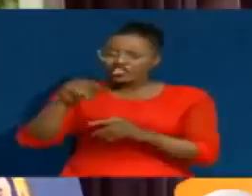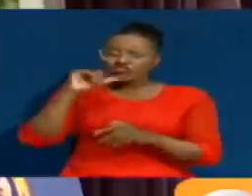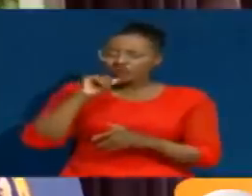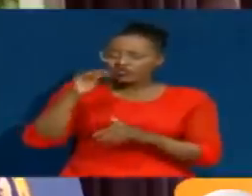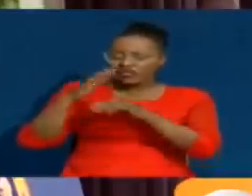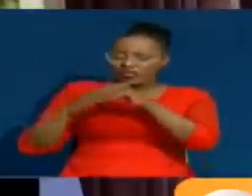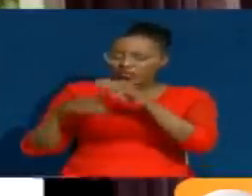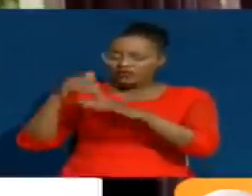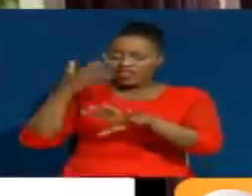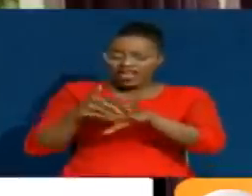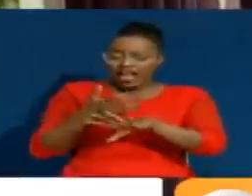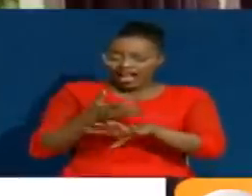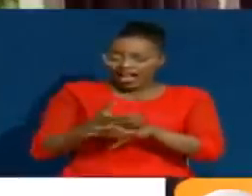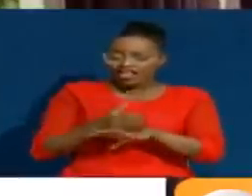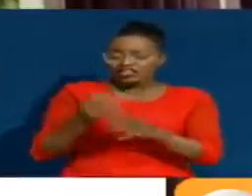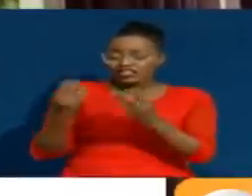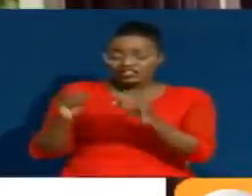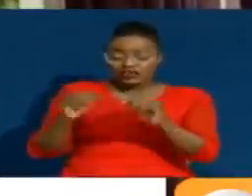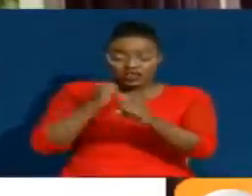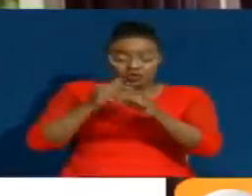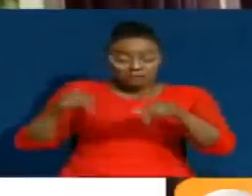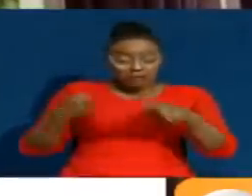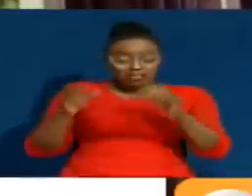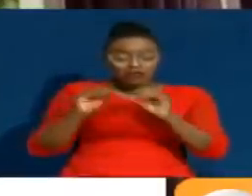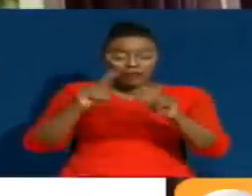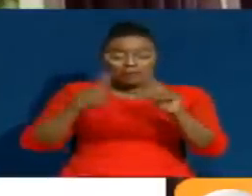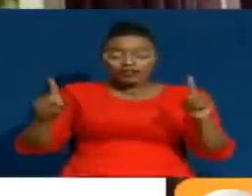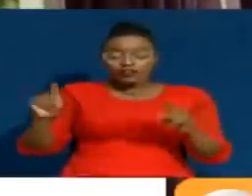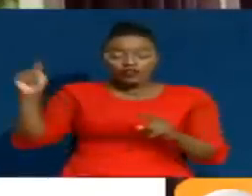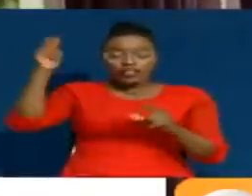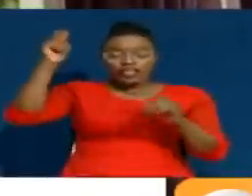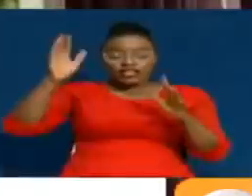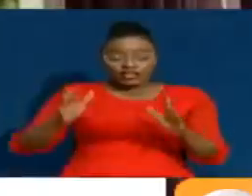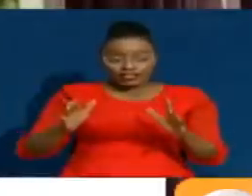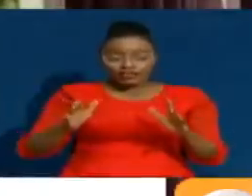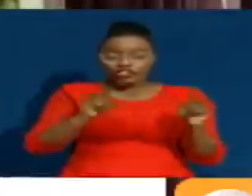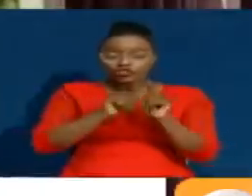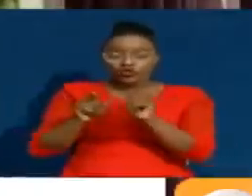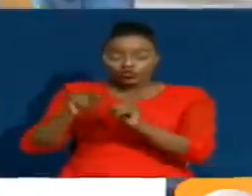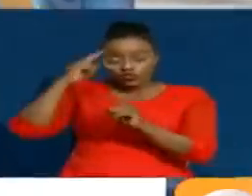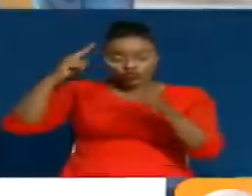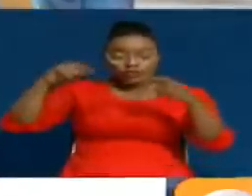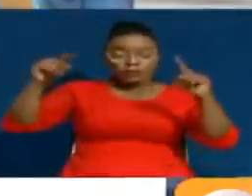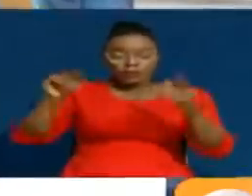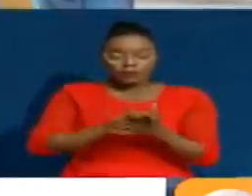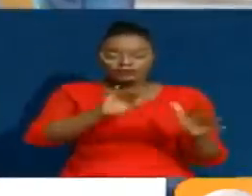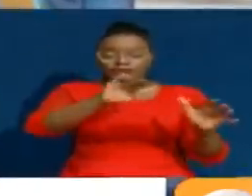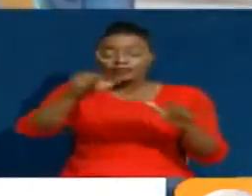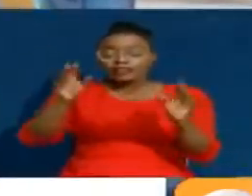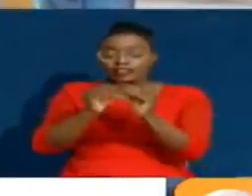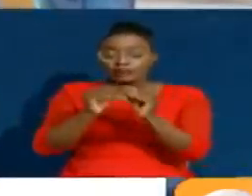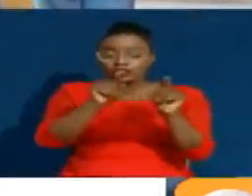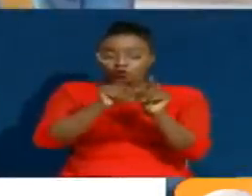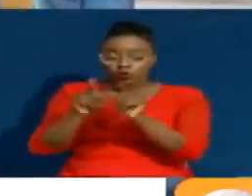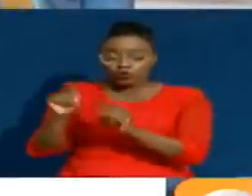hard over the easy, and I am not doing this for myself, but for the people of Kenya and for posterity. Na katika kikao